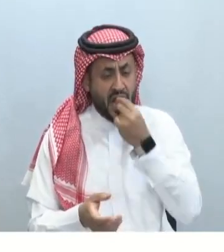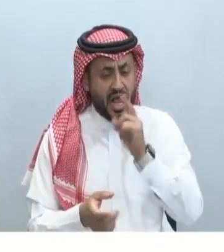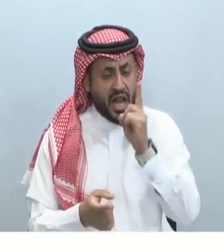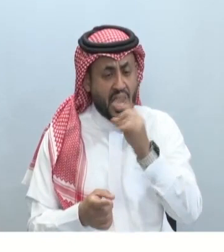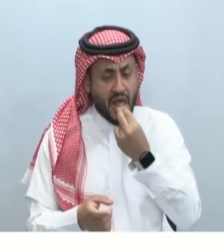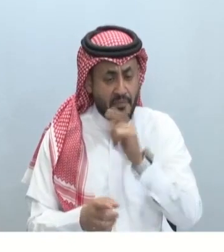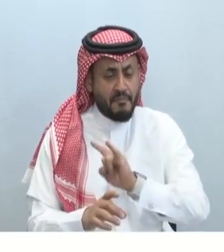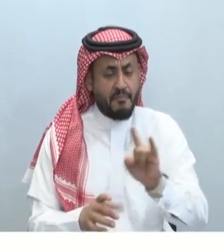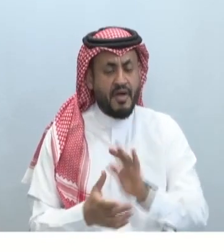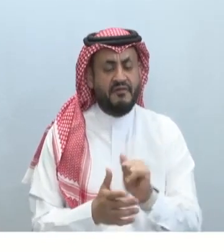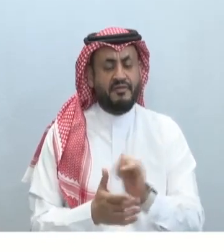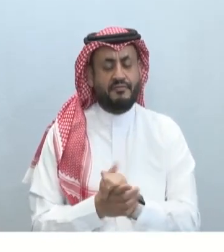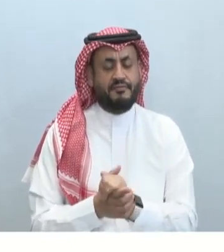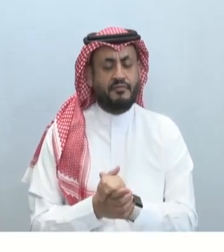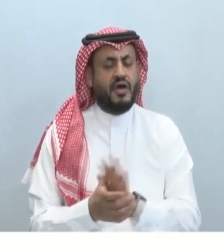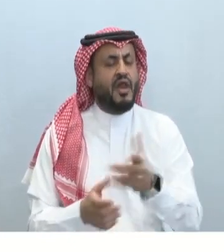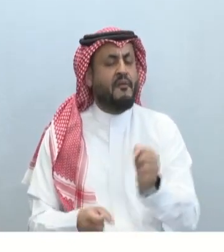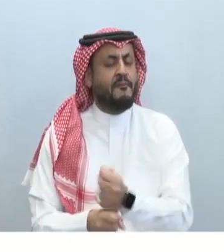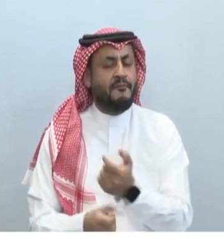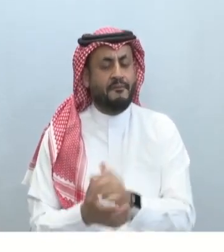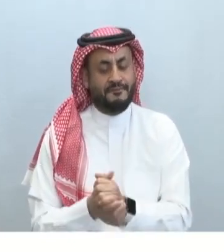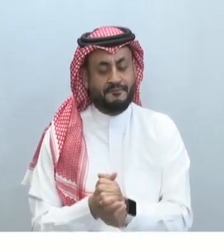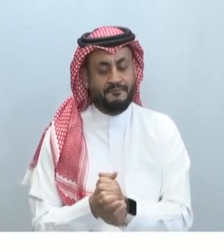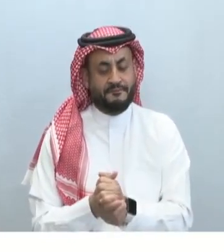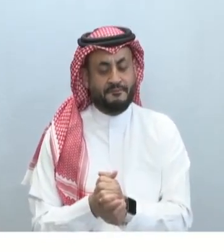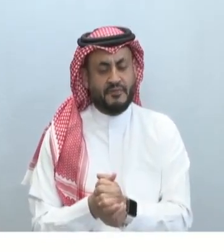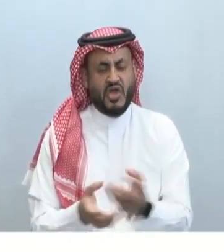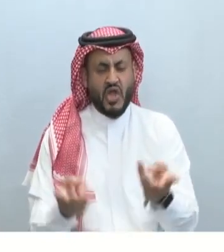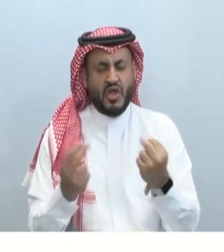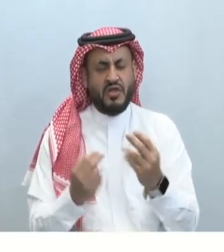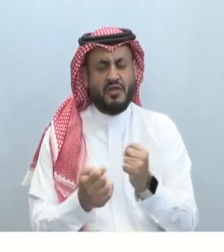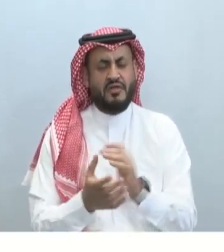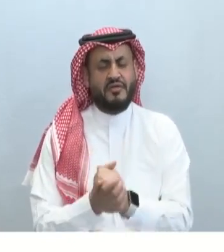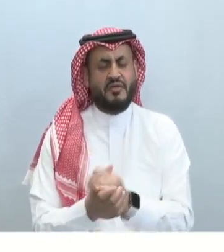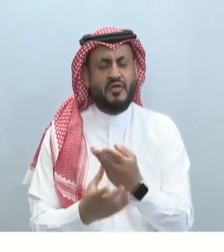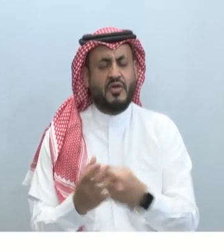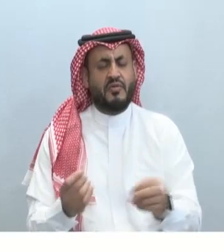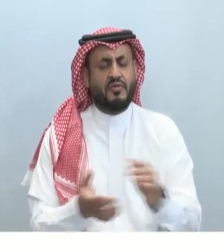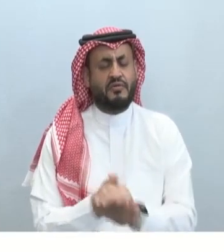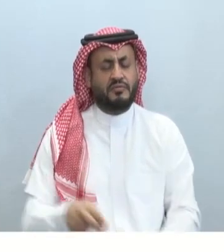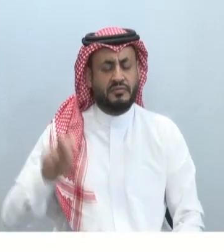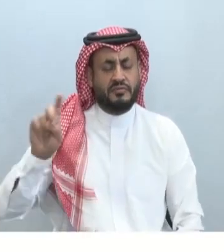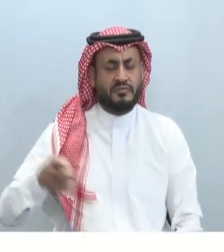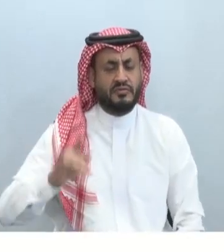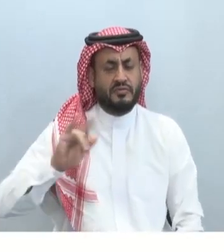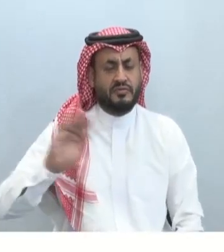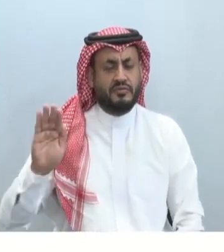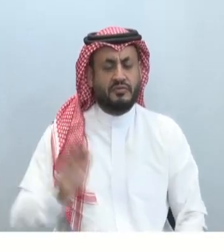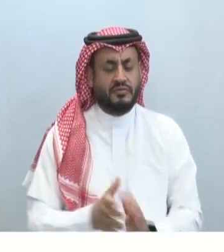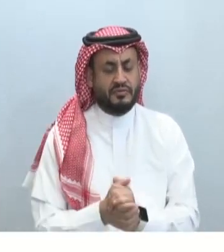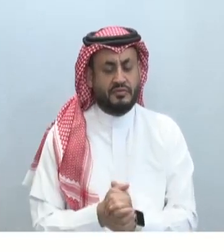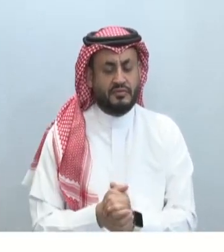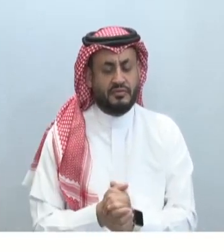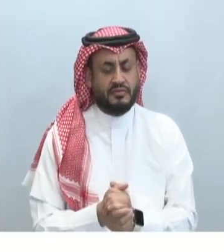طعاما وحده طيب ماذا كان يفعل بل يدعو من ايتام قريش على